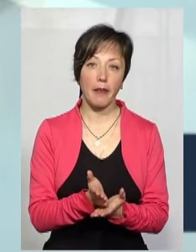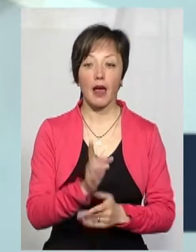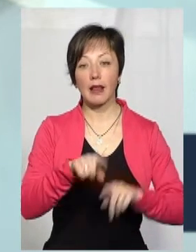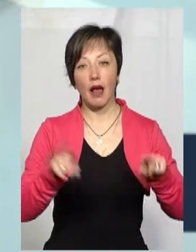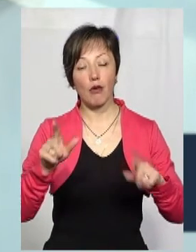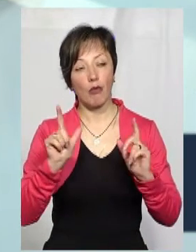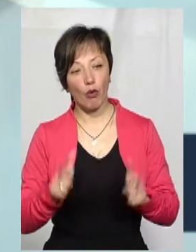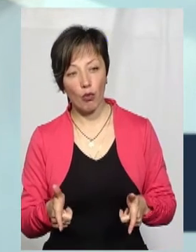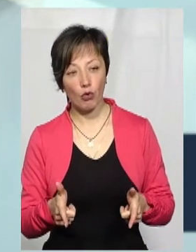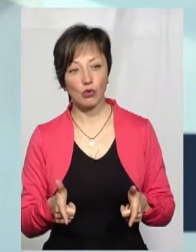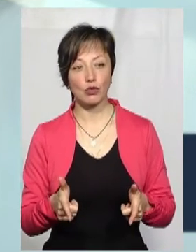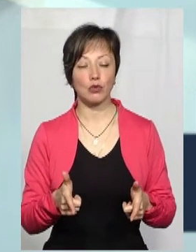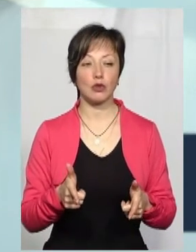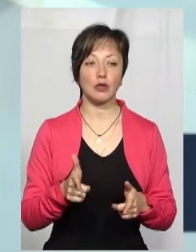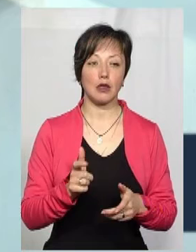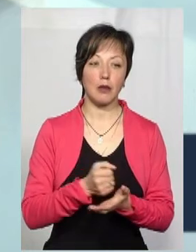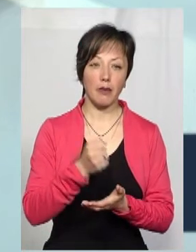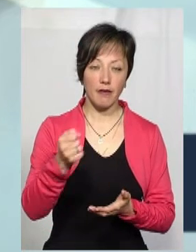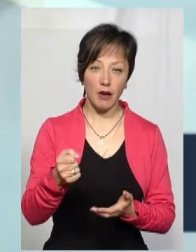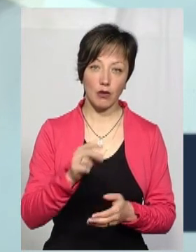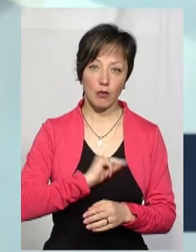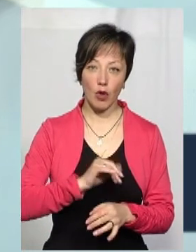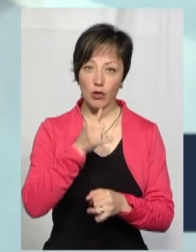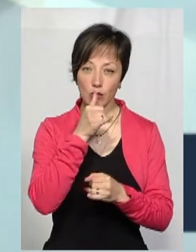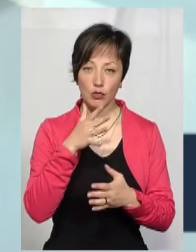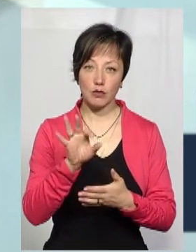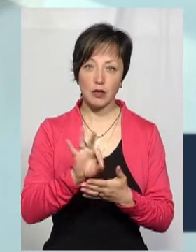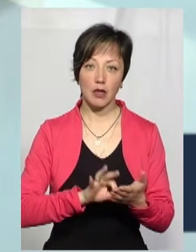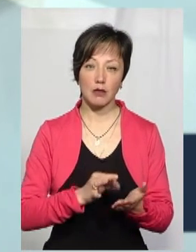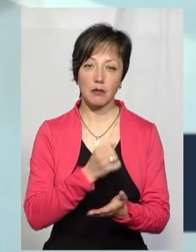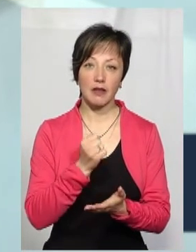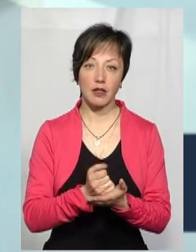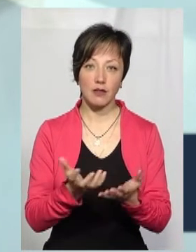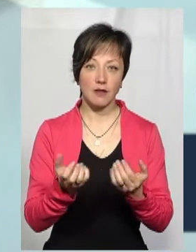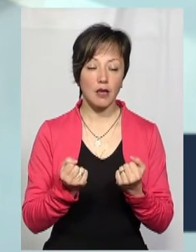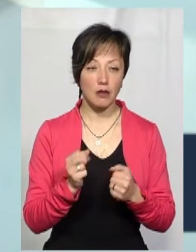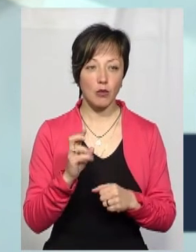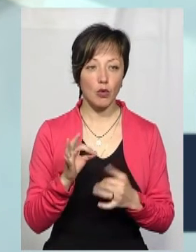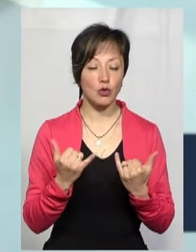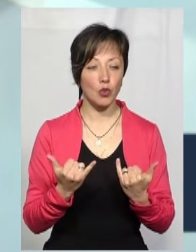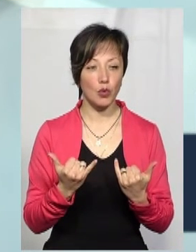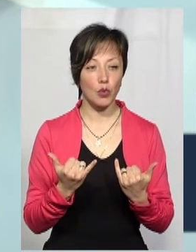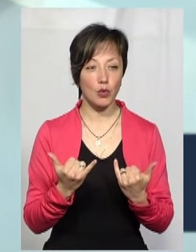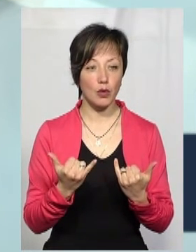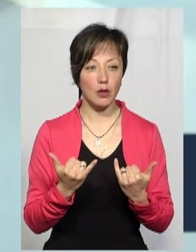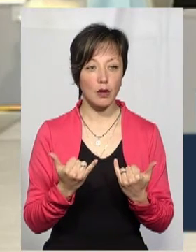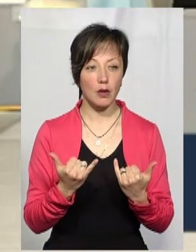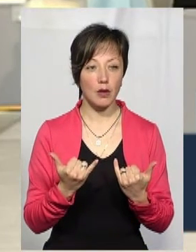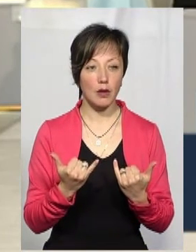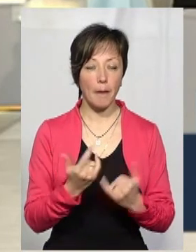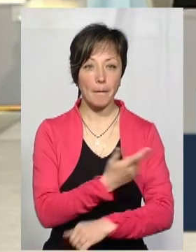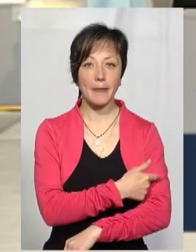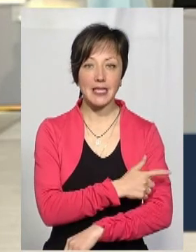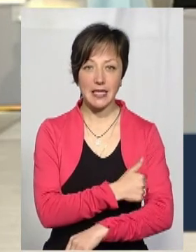деякі погоджуються, і направляються, але, на жаль, не можемо зразу підтвердження взяти, тому що сьогодні, щоб